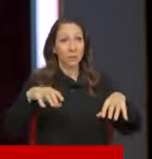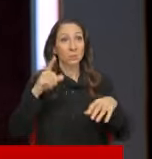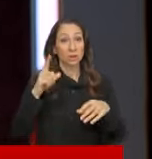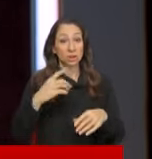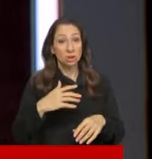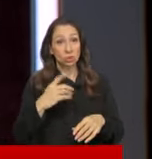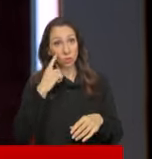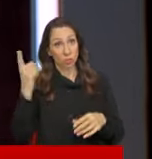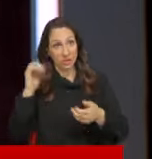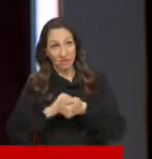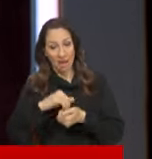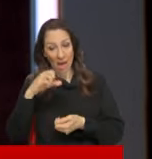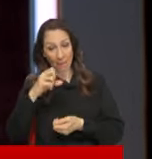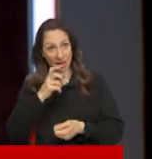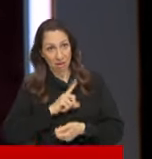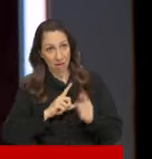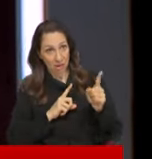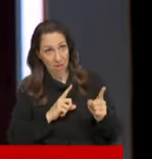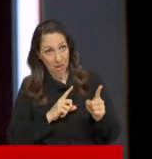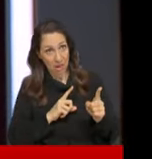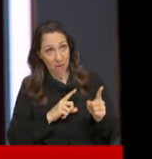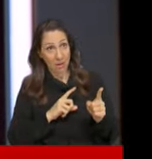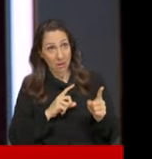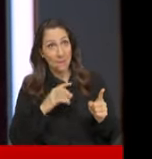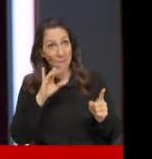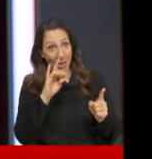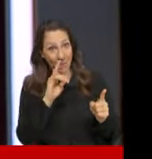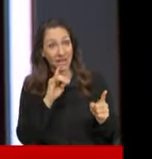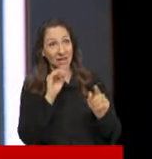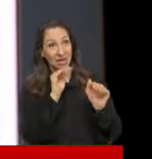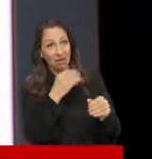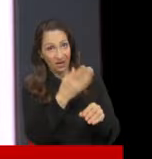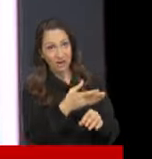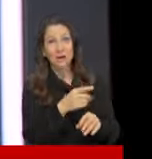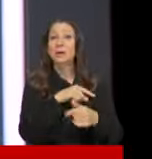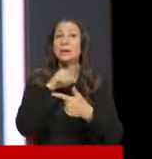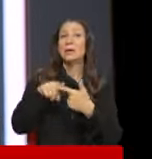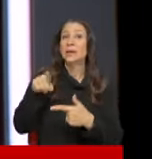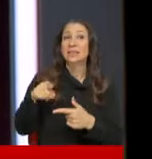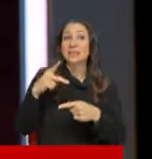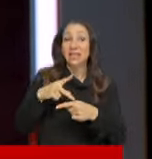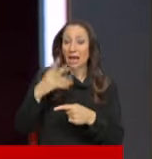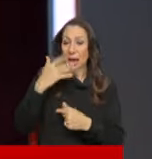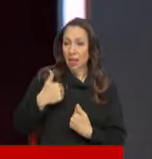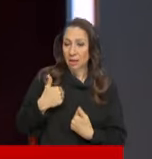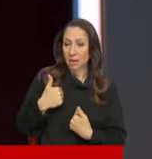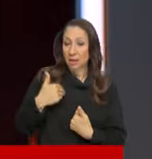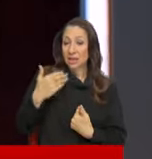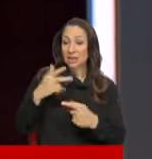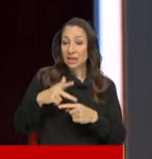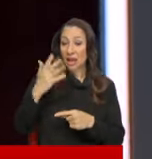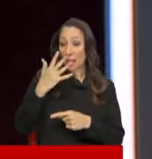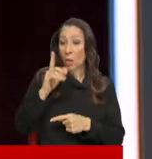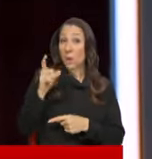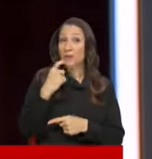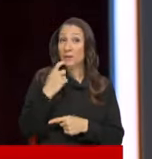Cumhur ittifağı AK Parti'nin Adayı Milliyetçi Hareket partisi' destekledi bir tanesi de zeyden karadar zeyden karadar 10 yıldır belediye